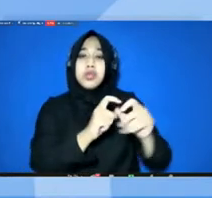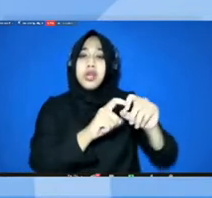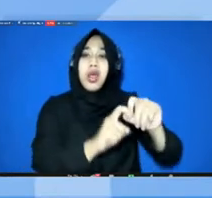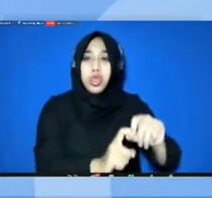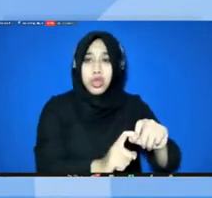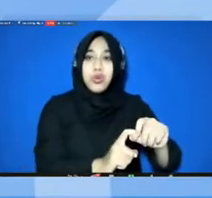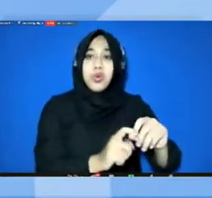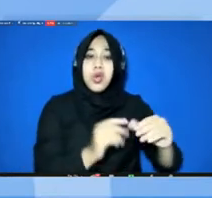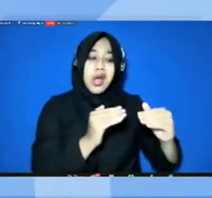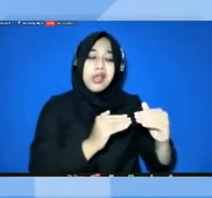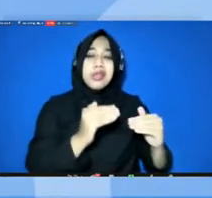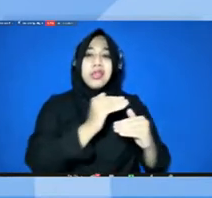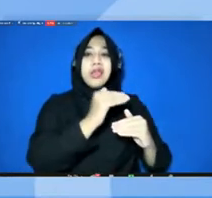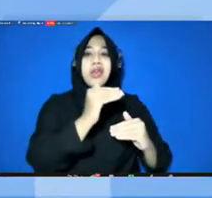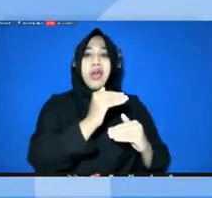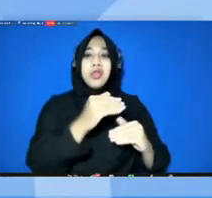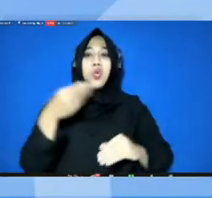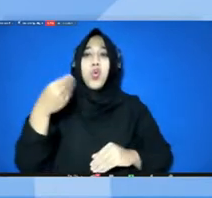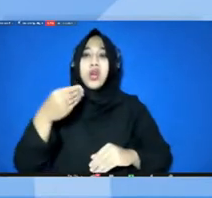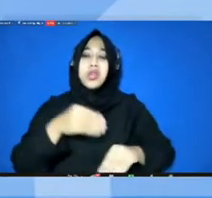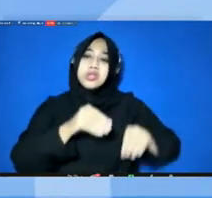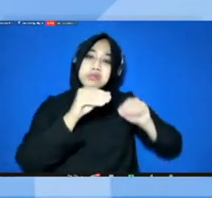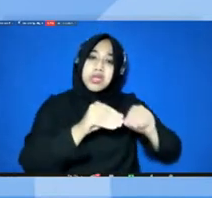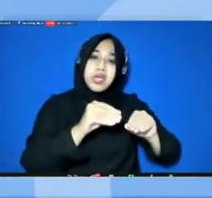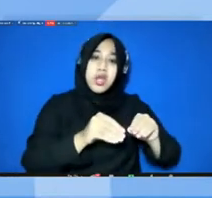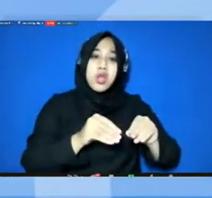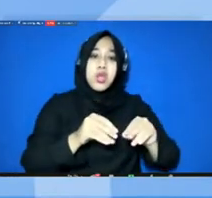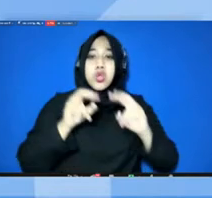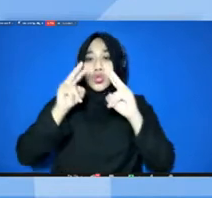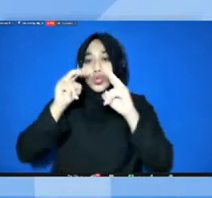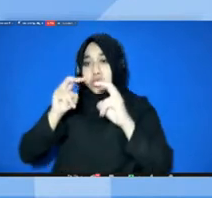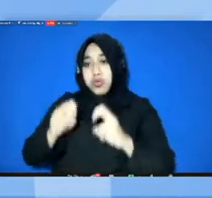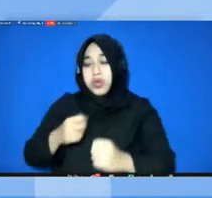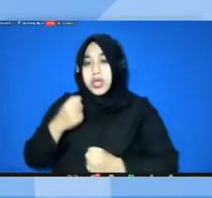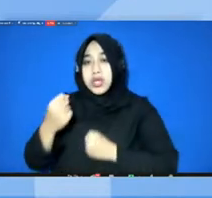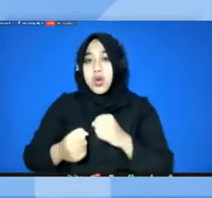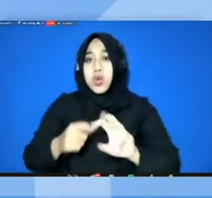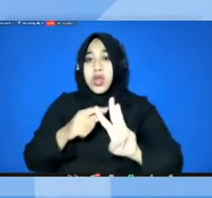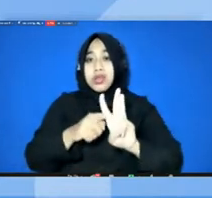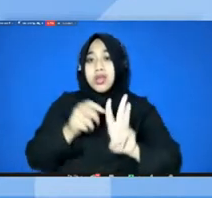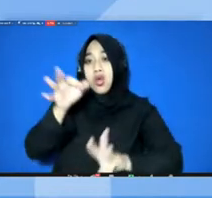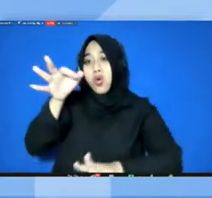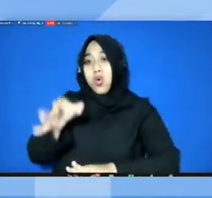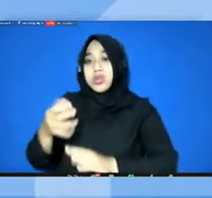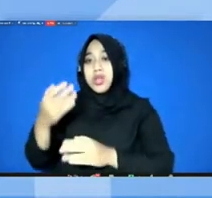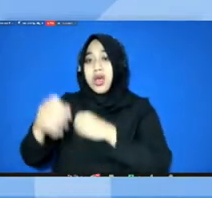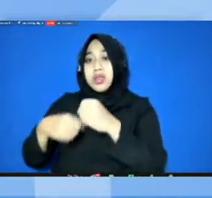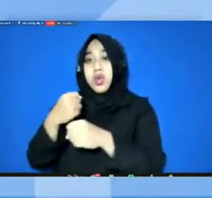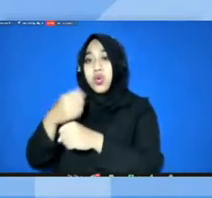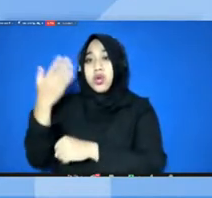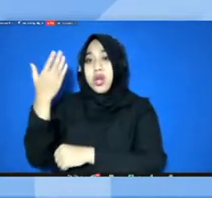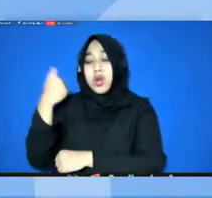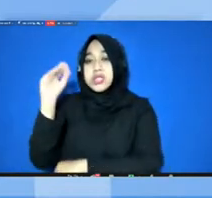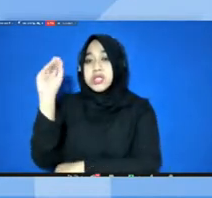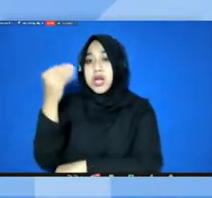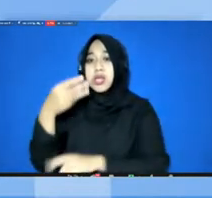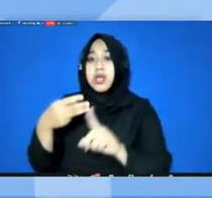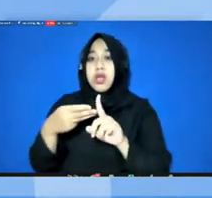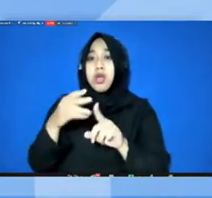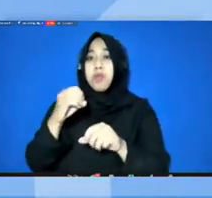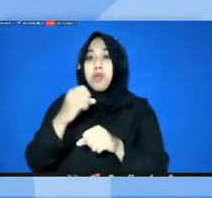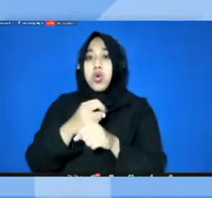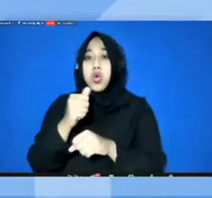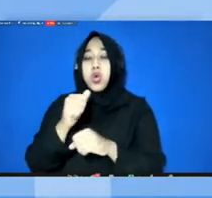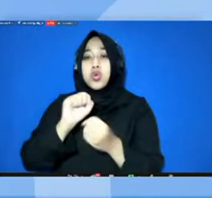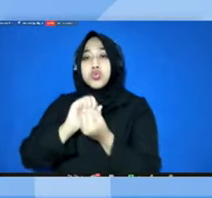tingkat pendidikan. Jadi survei yang kita lakukan di 3 kota tahun lalu, Jakarta, Bogor, dan Surabaya,